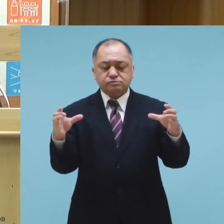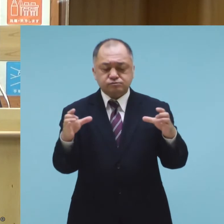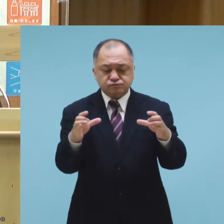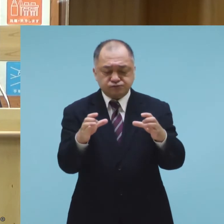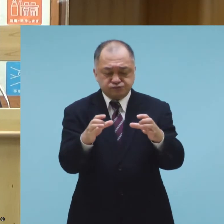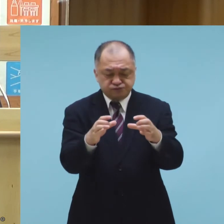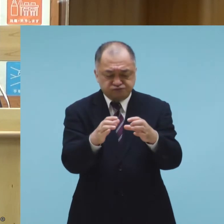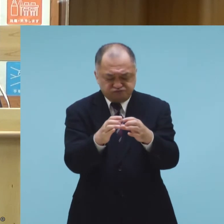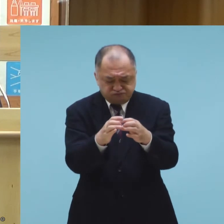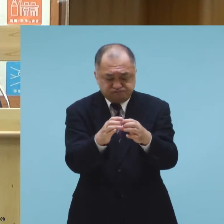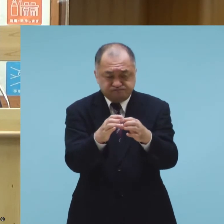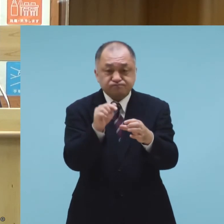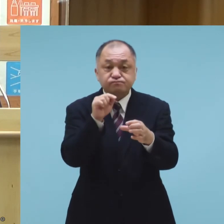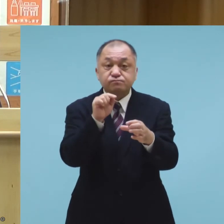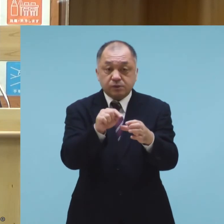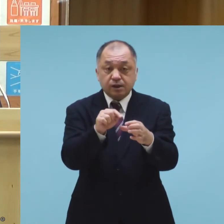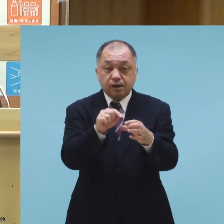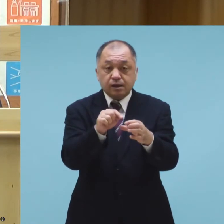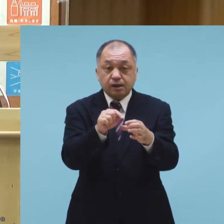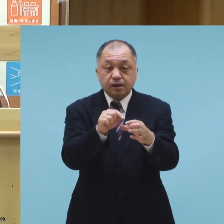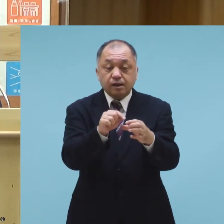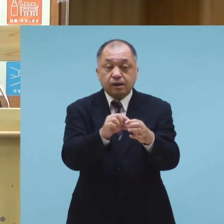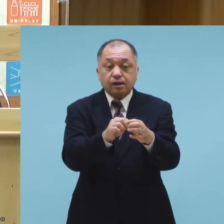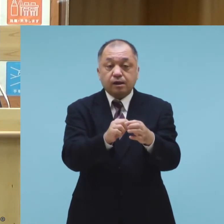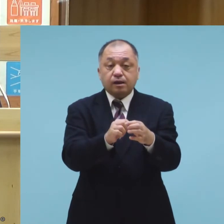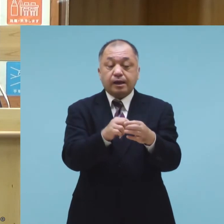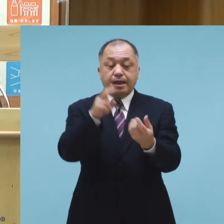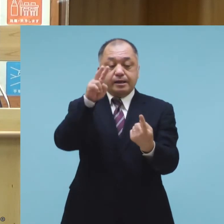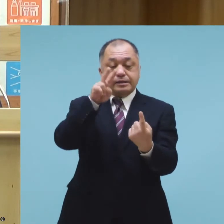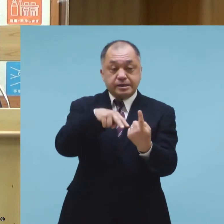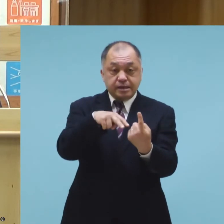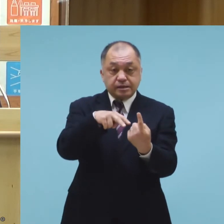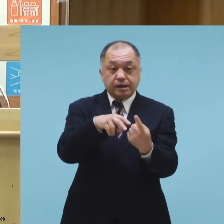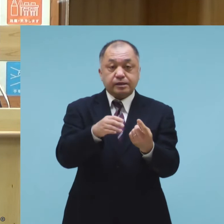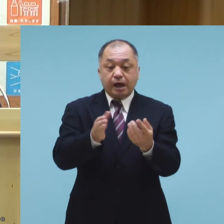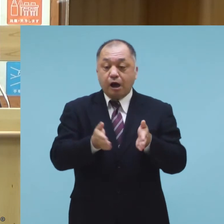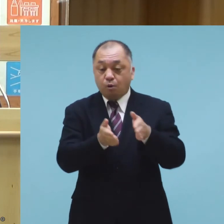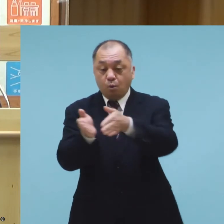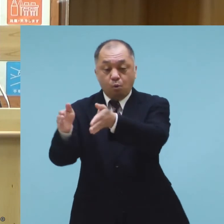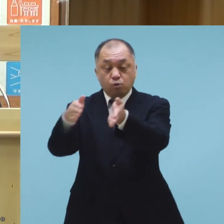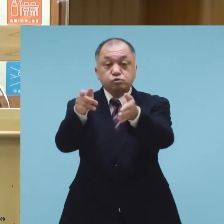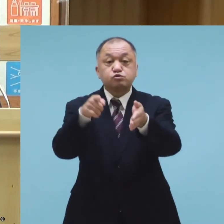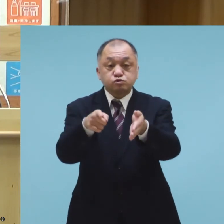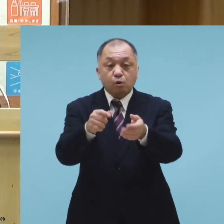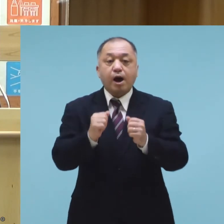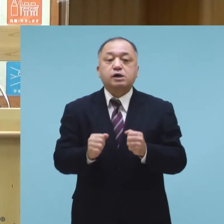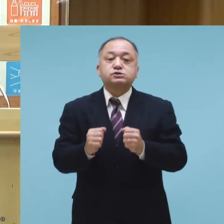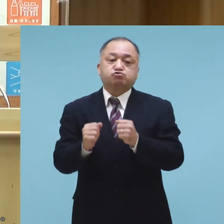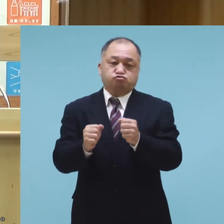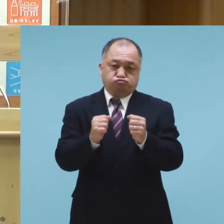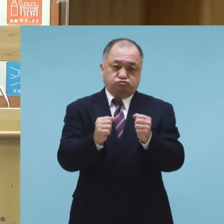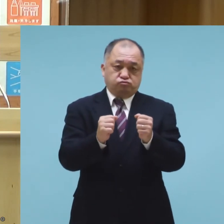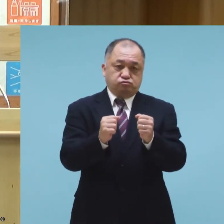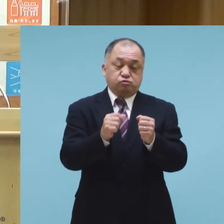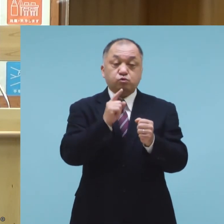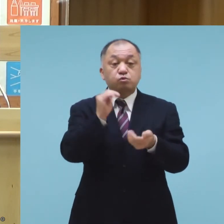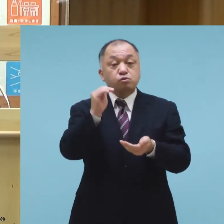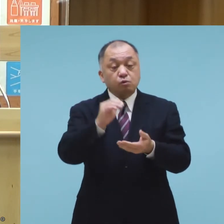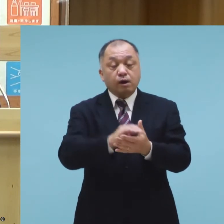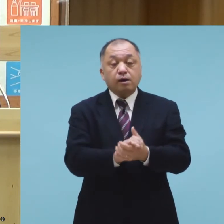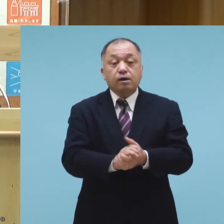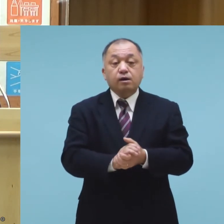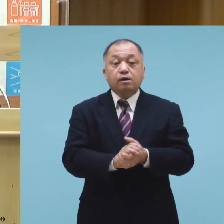のオフィシャルコースっていうんですかね、認定されたそういうコースを走るということ自体